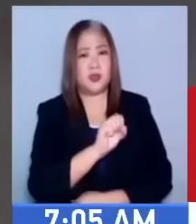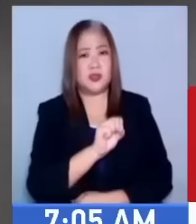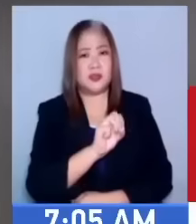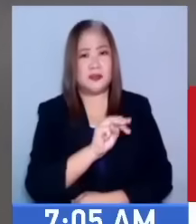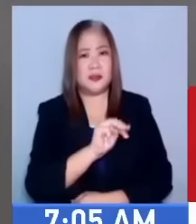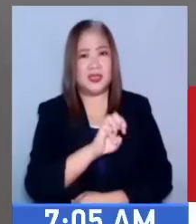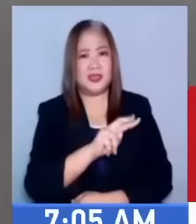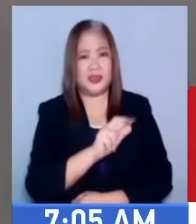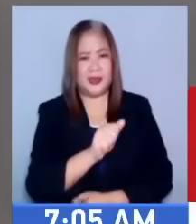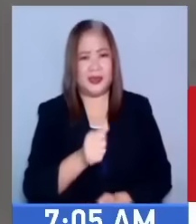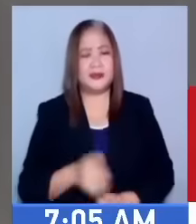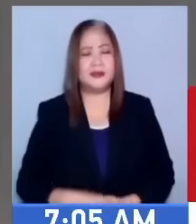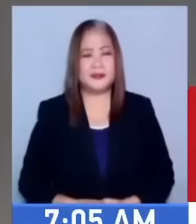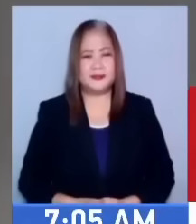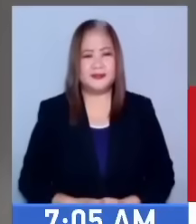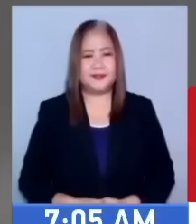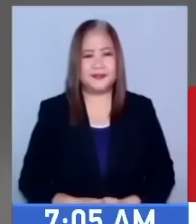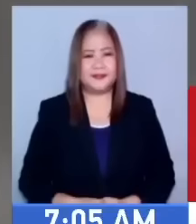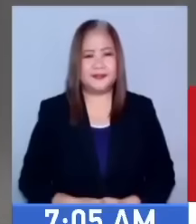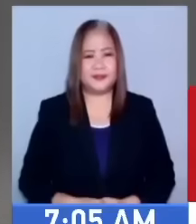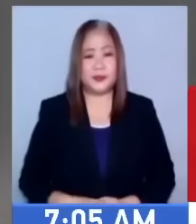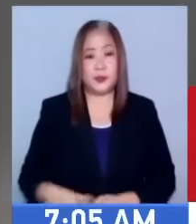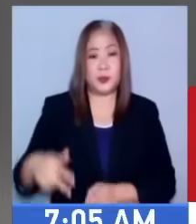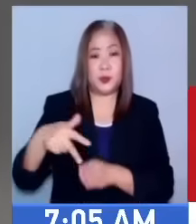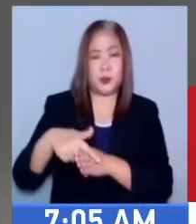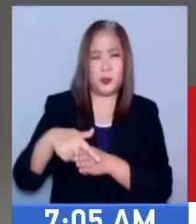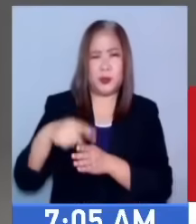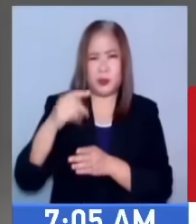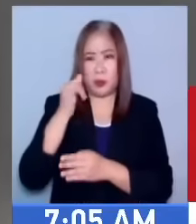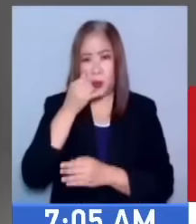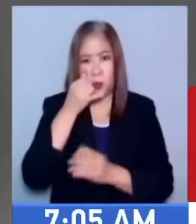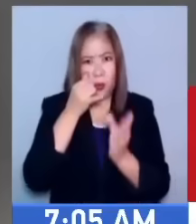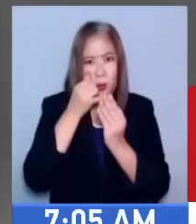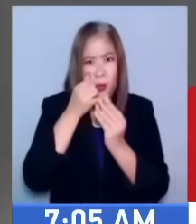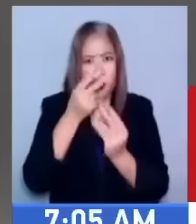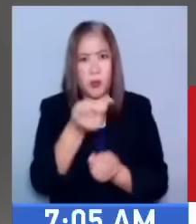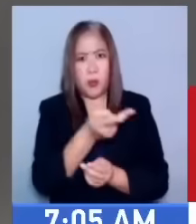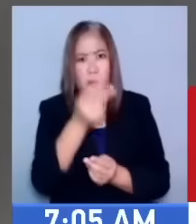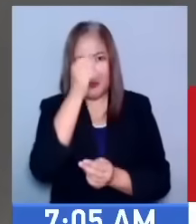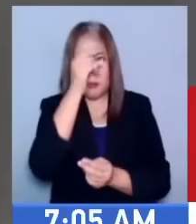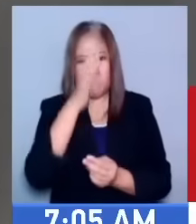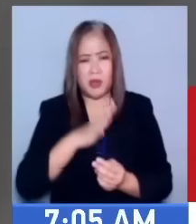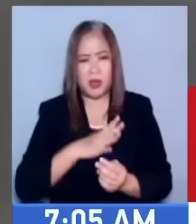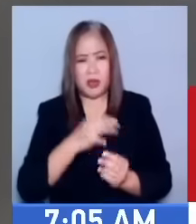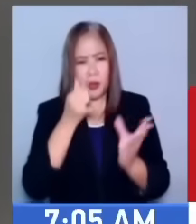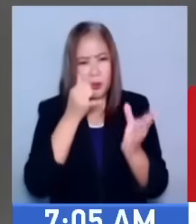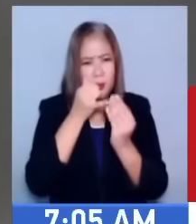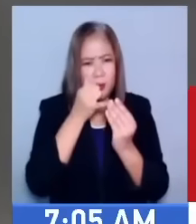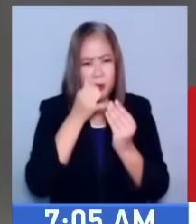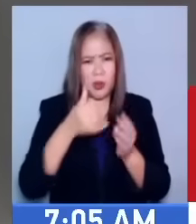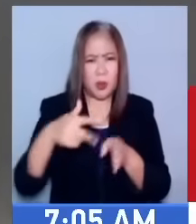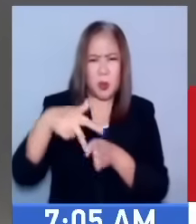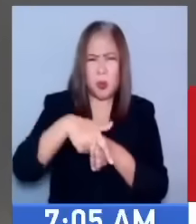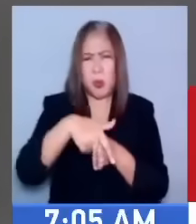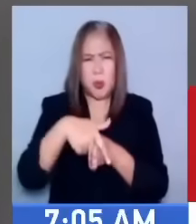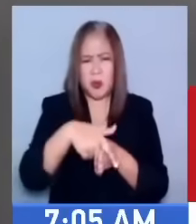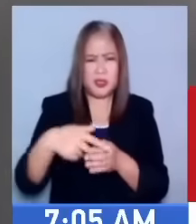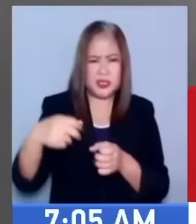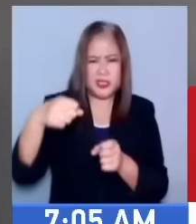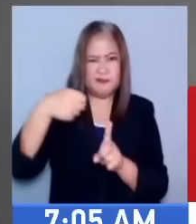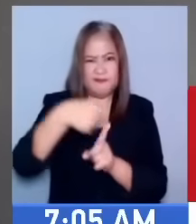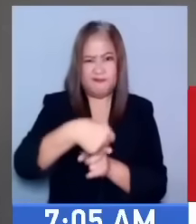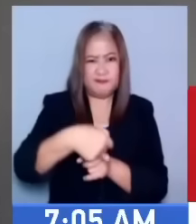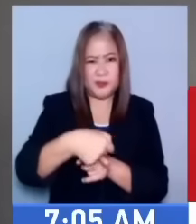Habang nasa loob ng sasakyan, nakuna ni June Olavere ang tagpong ito. Pinapangibabawan ng lalaki na kaputing t-shirt ang isang rider na